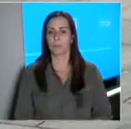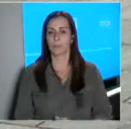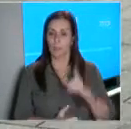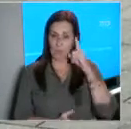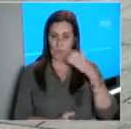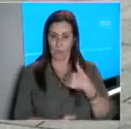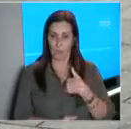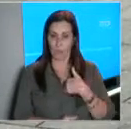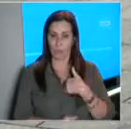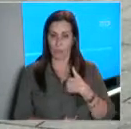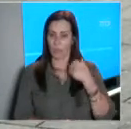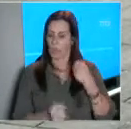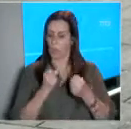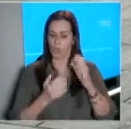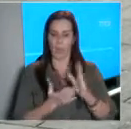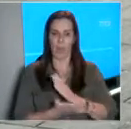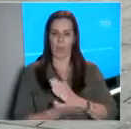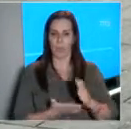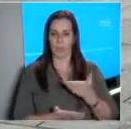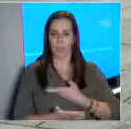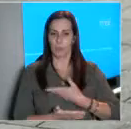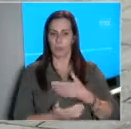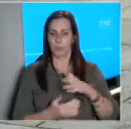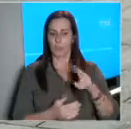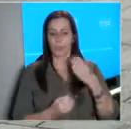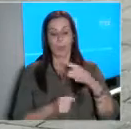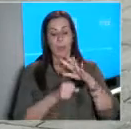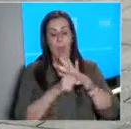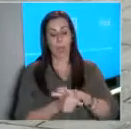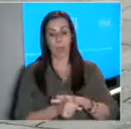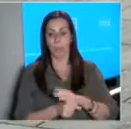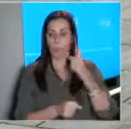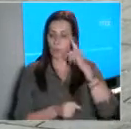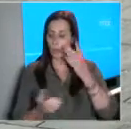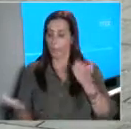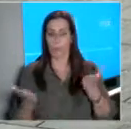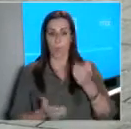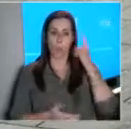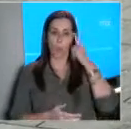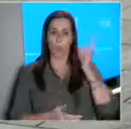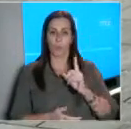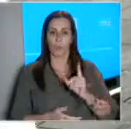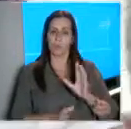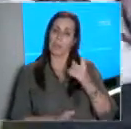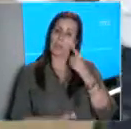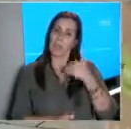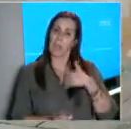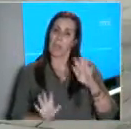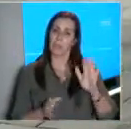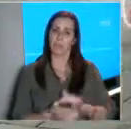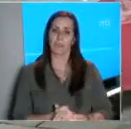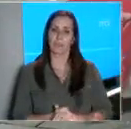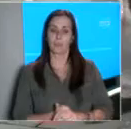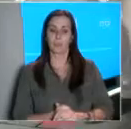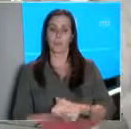לפי דעתי, קשה לו להחליט. יש עליו לחצים, הוא לא יודע לאיזה כיוון ללכת. ככה נראה לי.